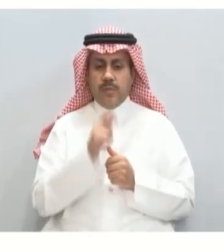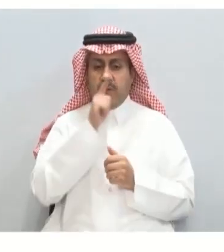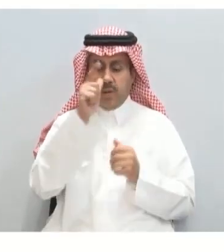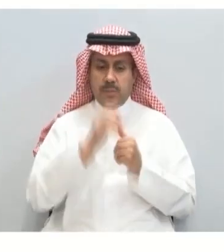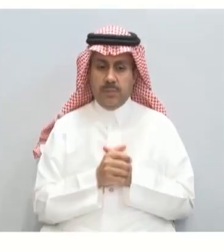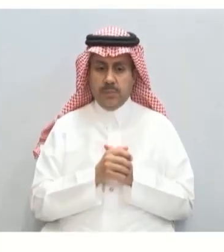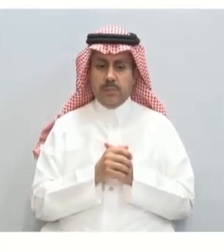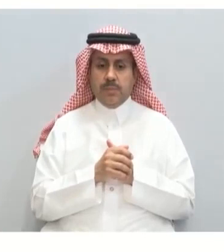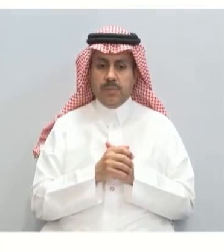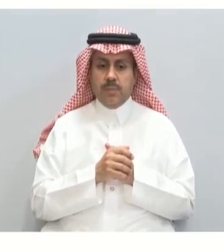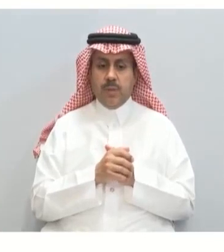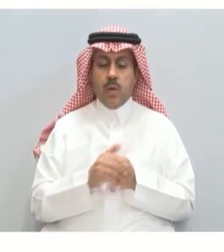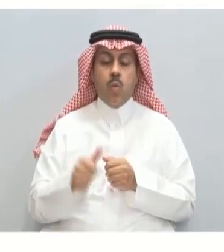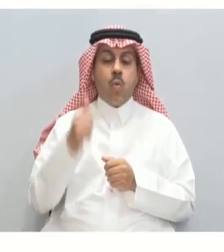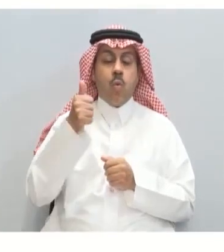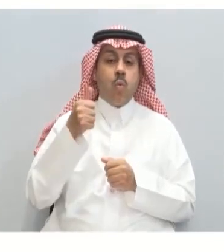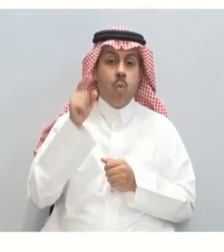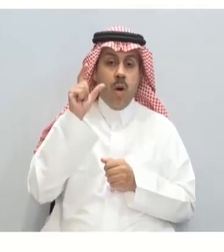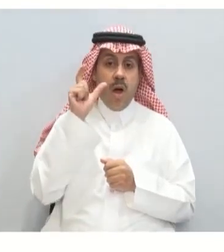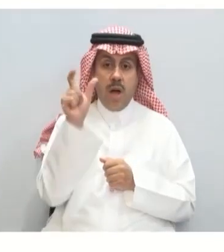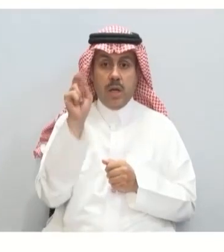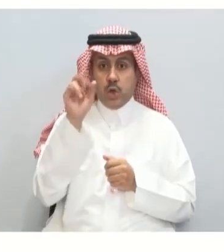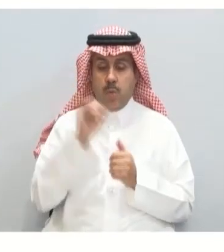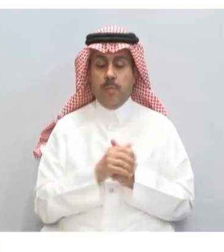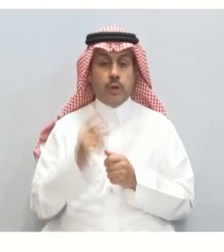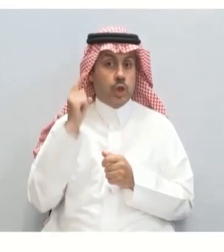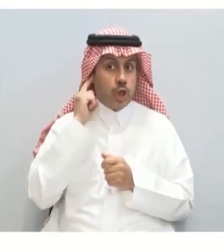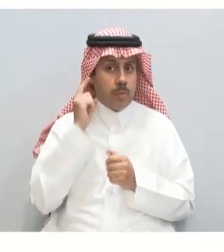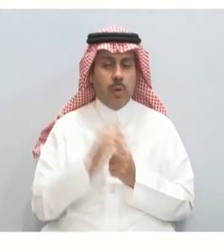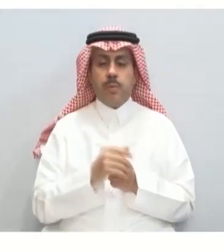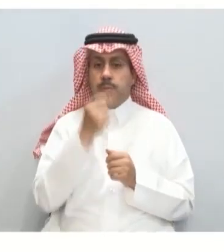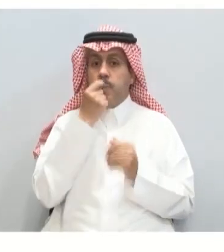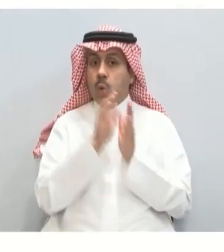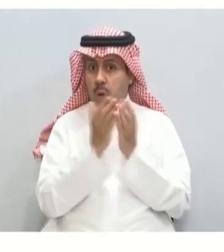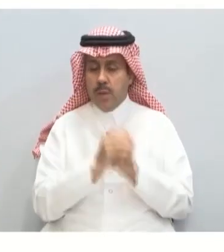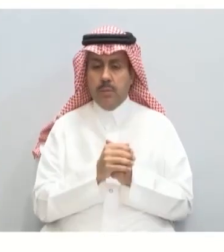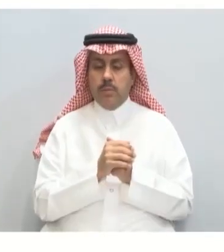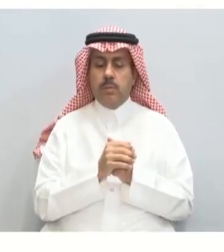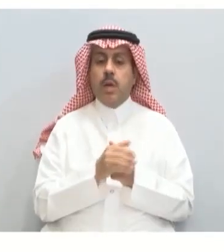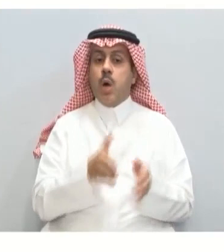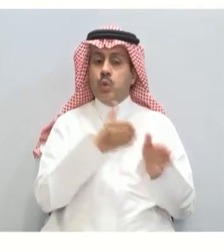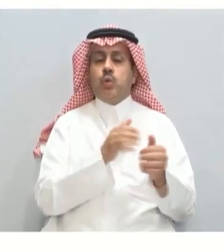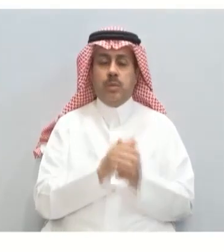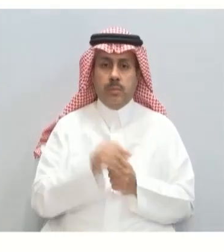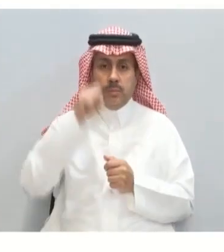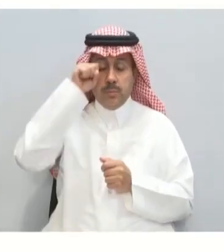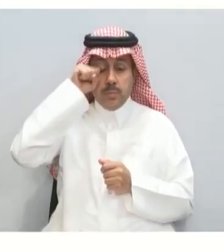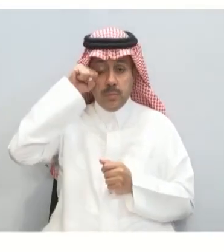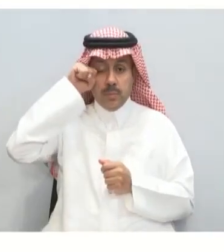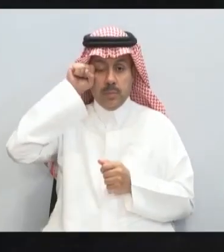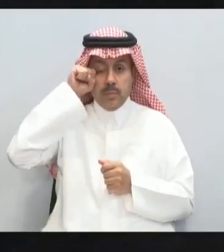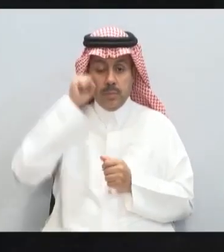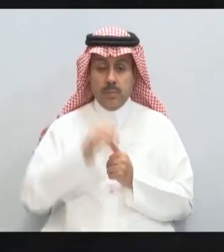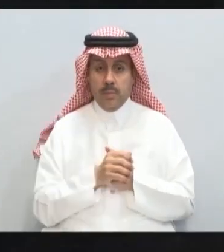فيها في قوله تعالى وانتم تسمعون اي تسمعون القران او السنه وفي قولي قالوا